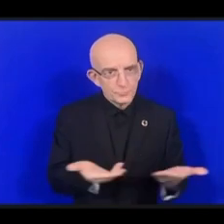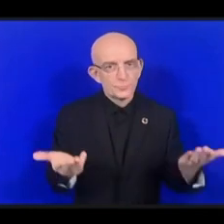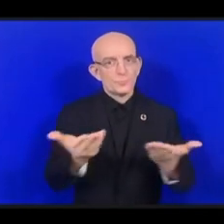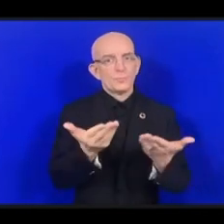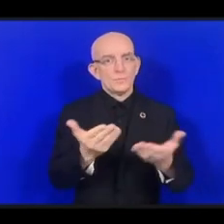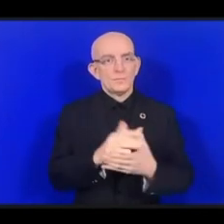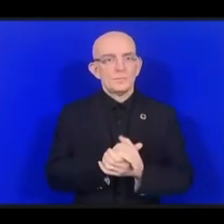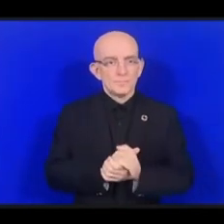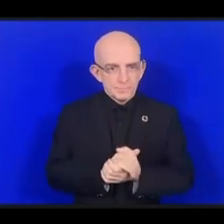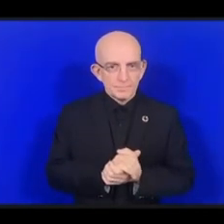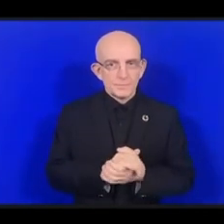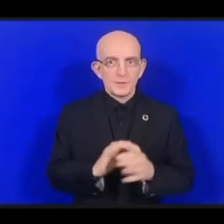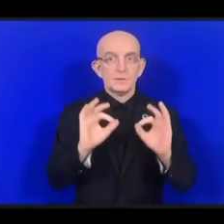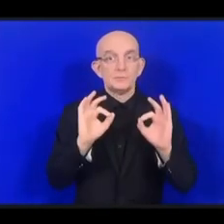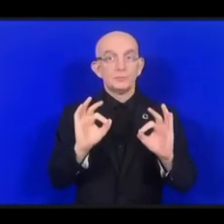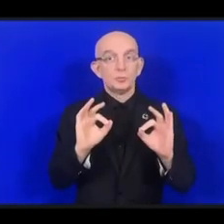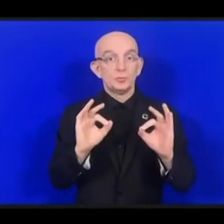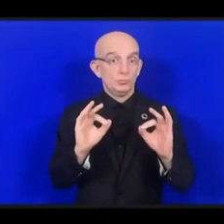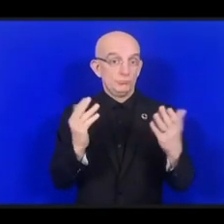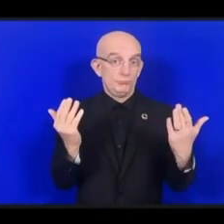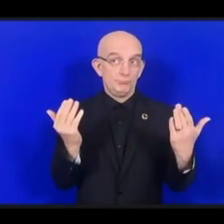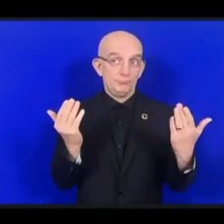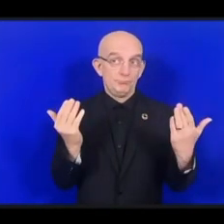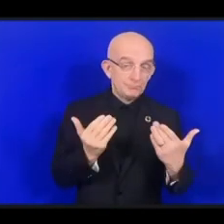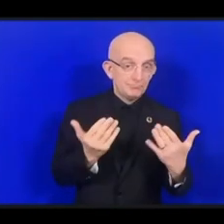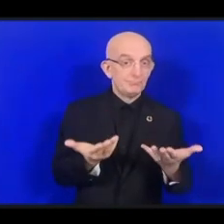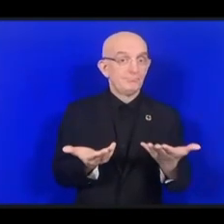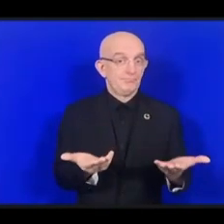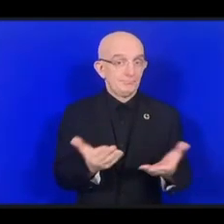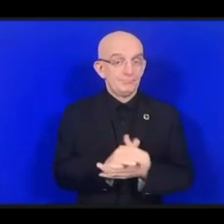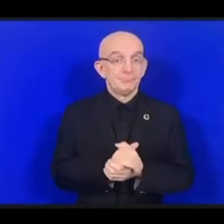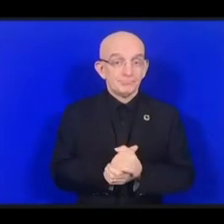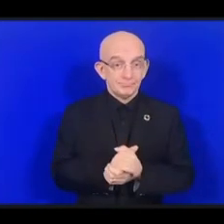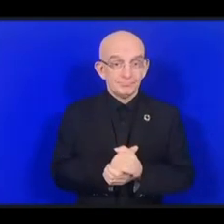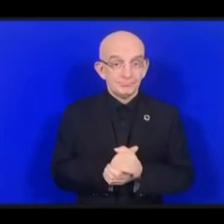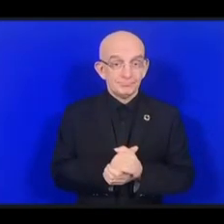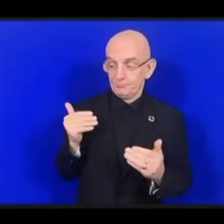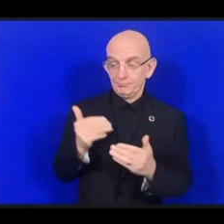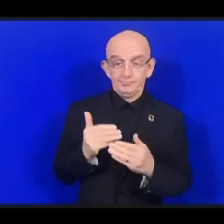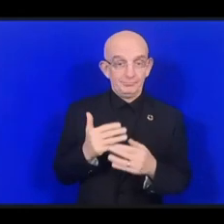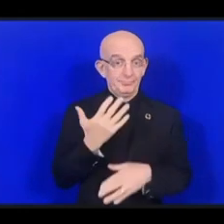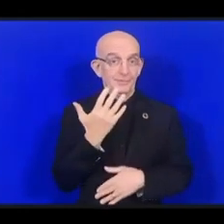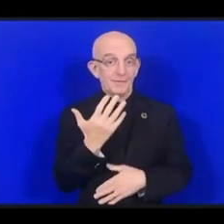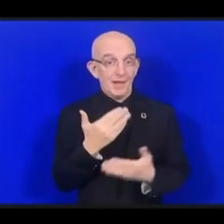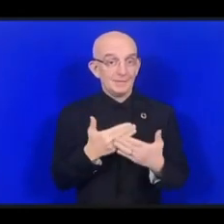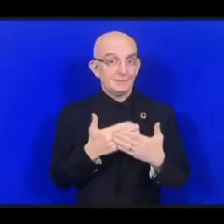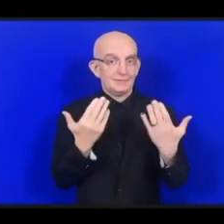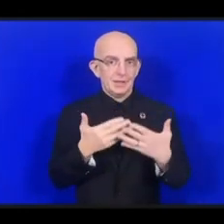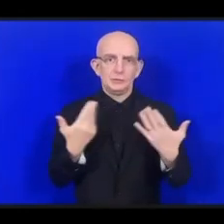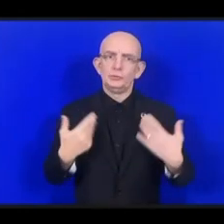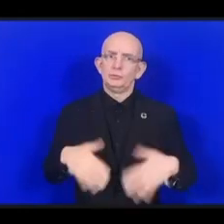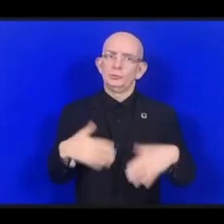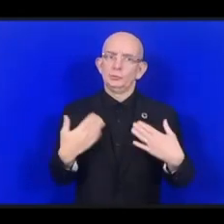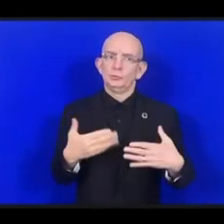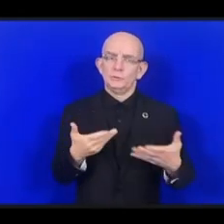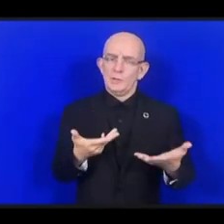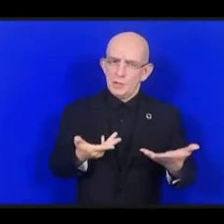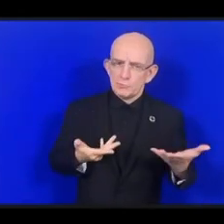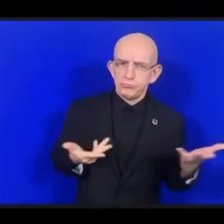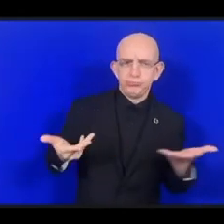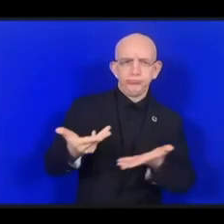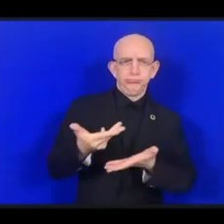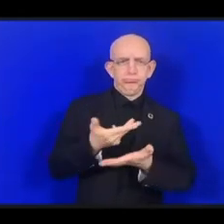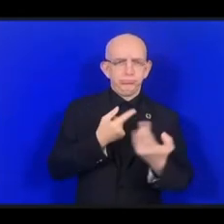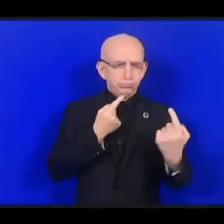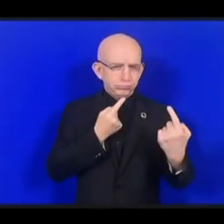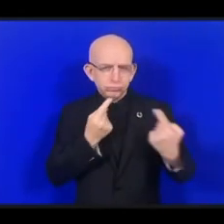tous ces cinq derniers jours ont été intensifs inspirant et enrichissant je